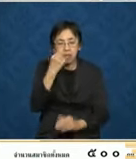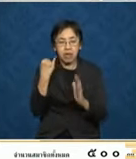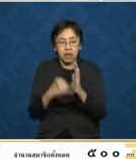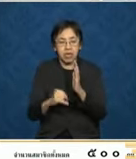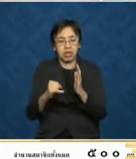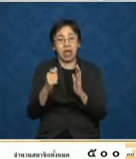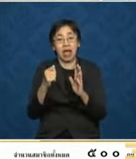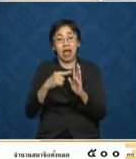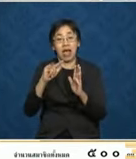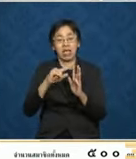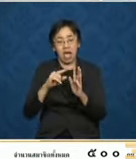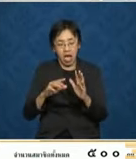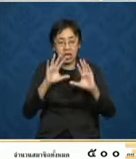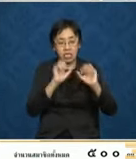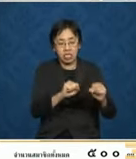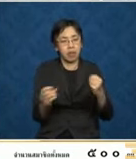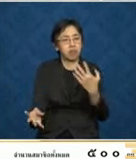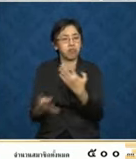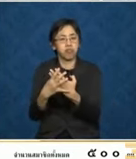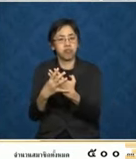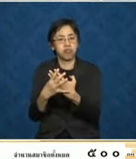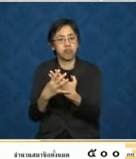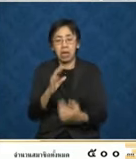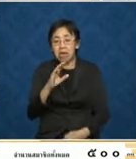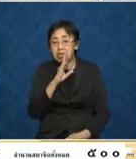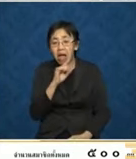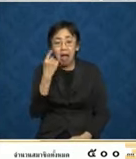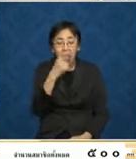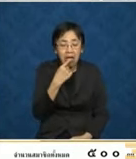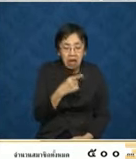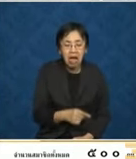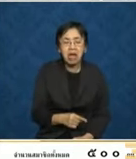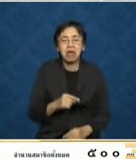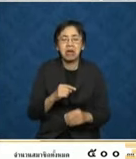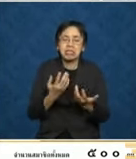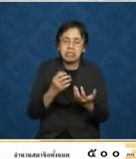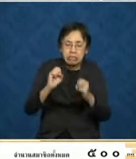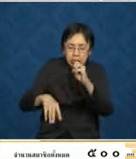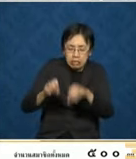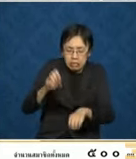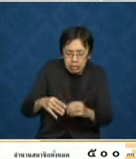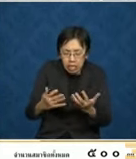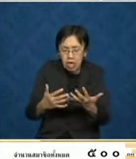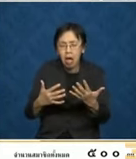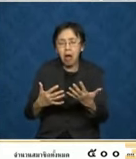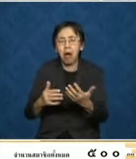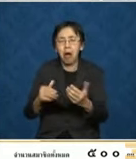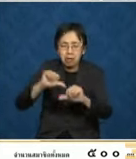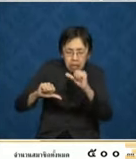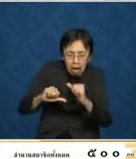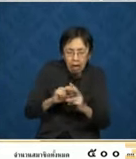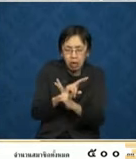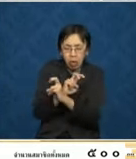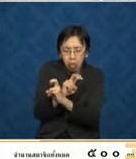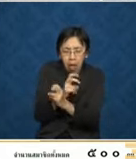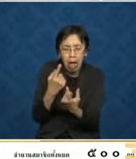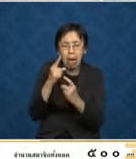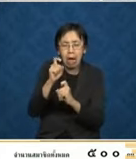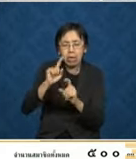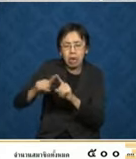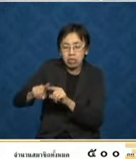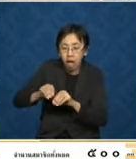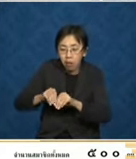ลงโทษจับเข้าคุกครับพวกผู้ประกอบการที่เอากากอุตสาหกรรมมาทิ้งเรี่ยราดนะครับแล้วก็เป็นภัยตอนนี้เนี่ยนะครับท่